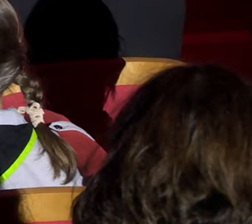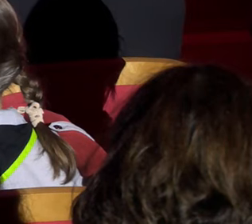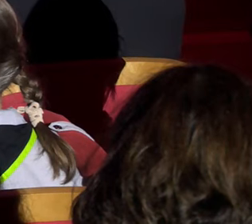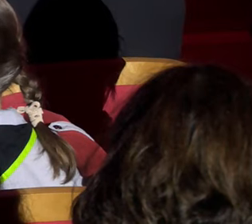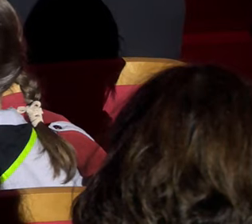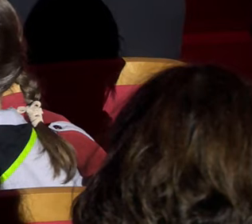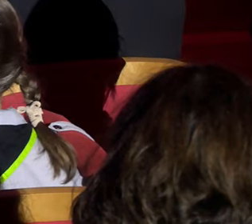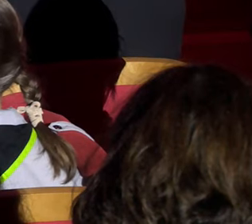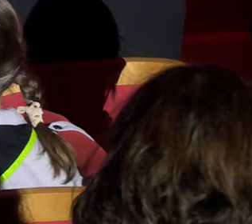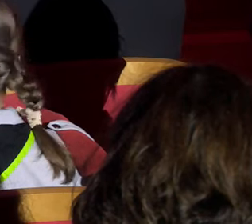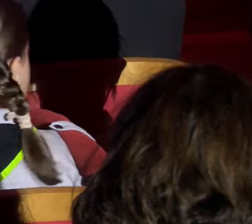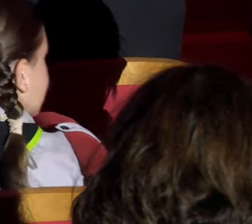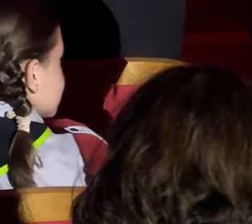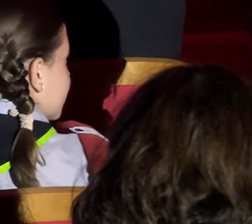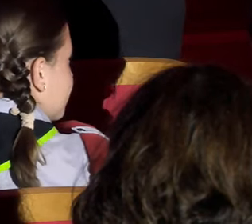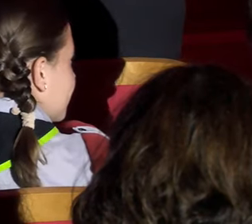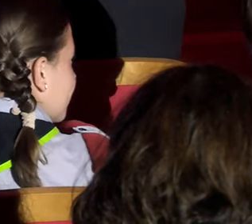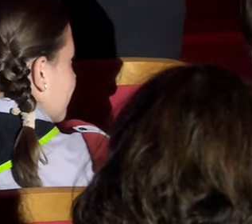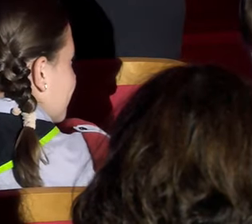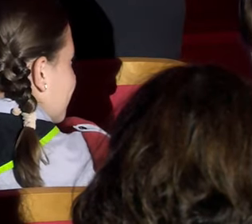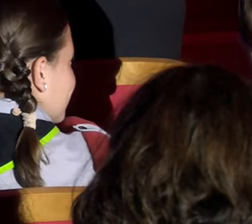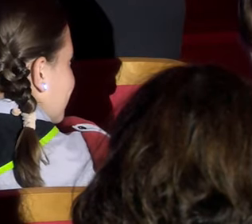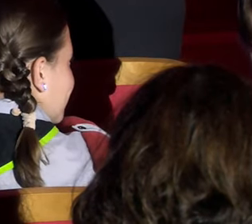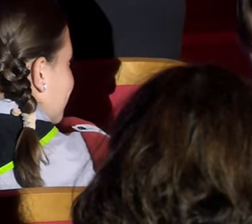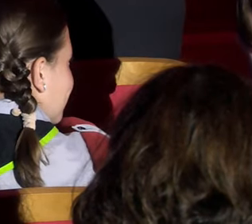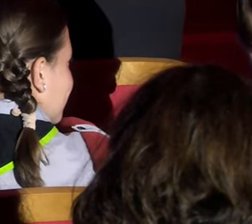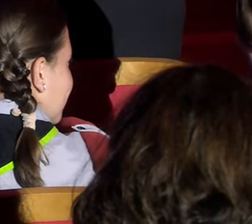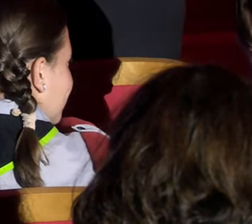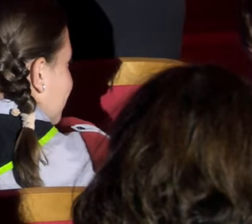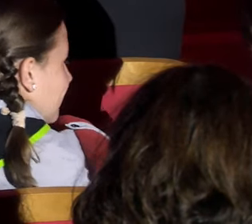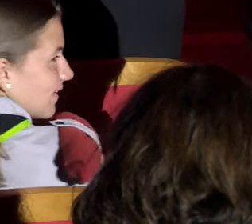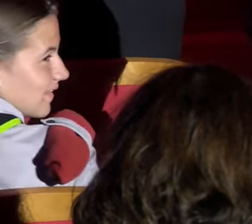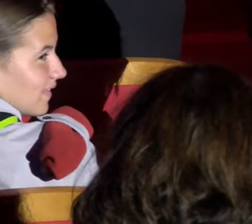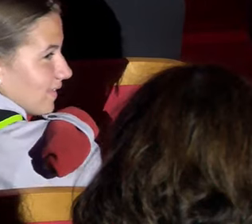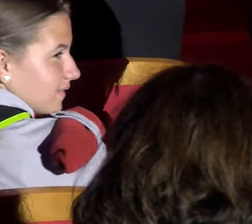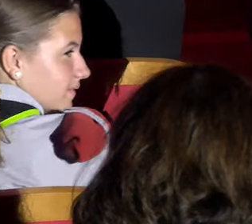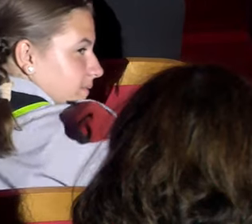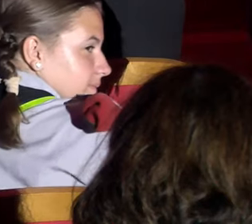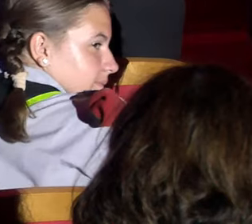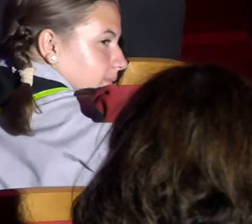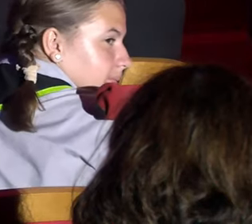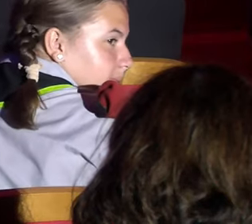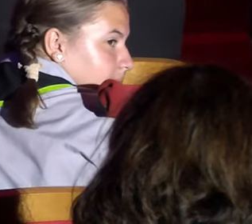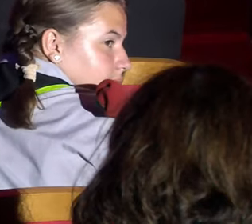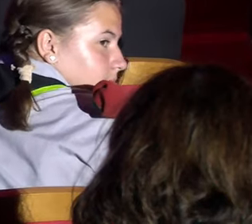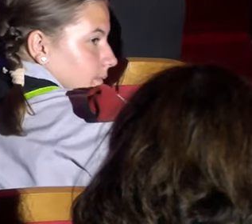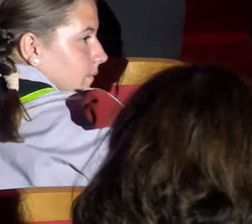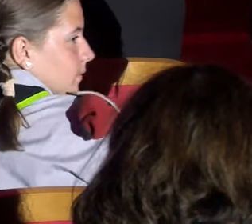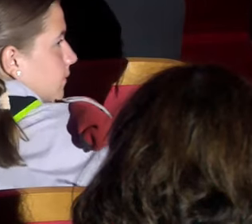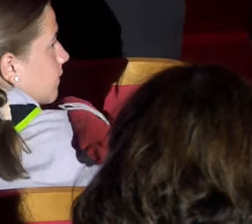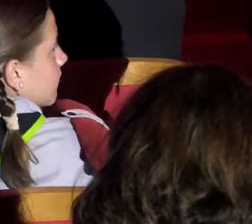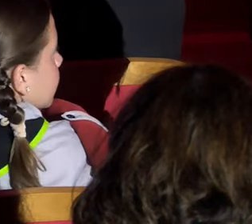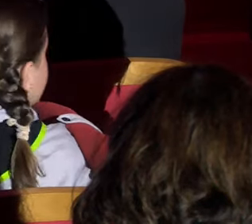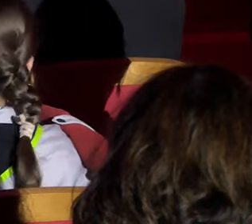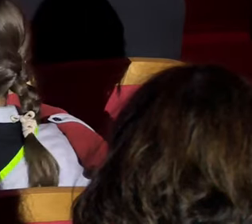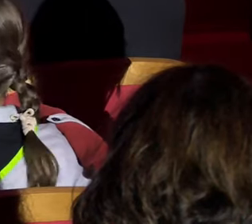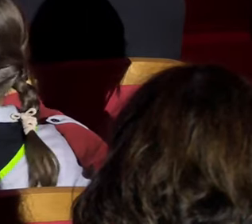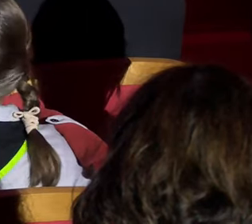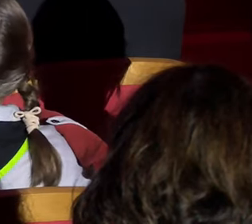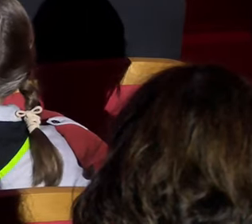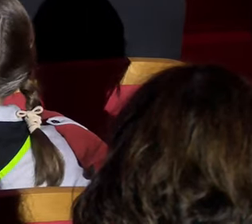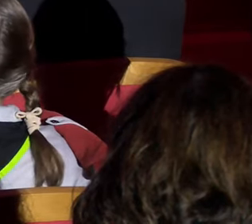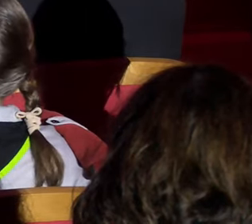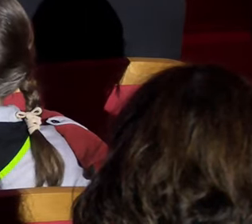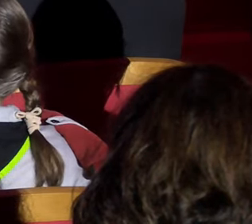jest. Serdecznie zapraszamy, by to była taka nasza wspólna pieśń wieńcząca, która też dotrze do naszych serc